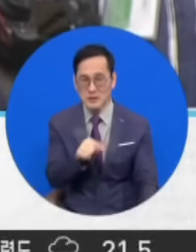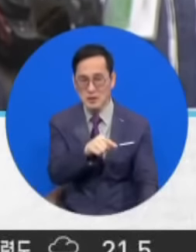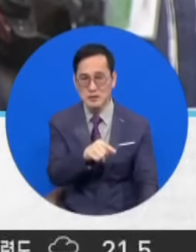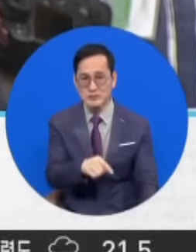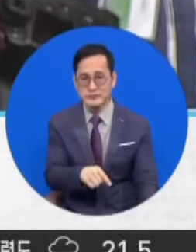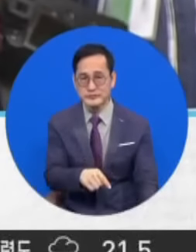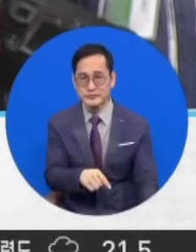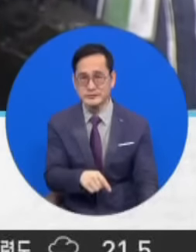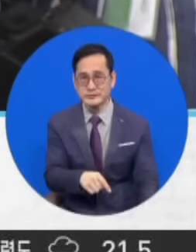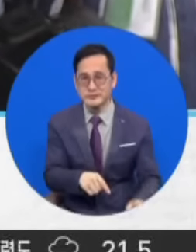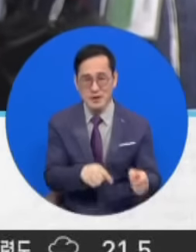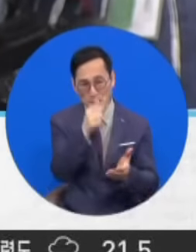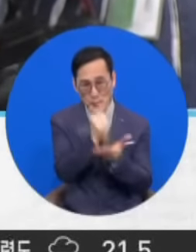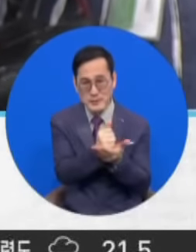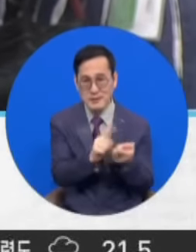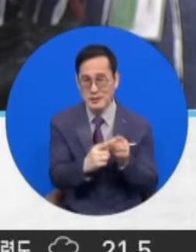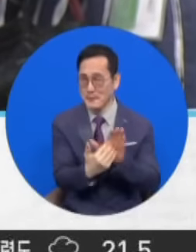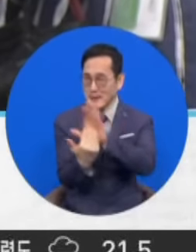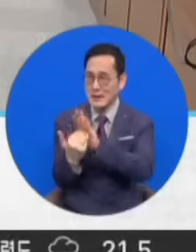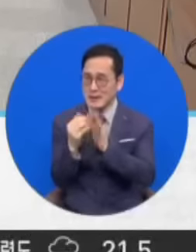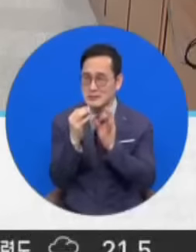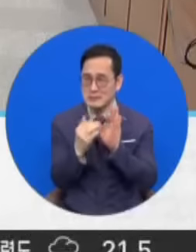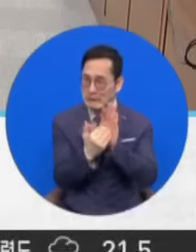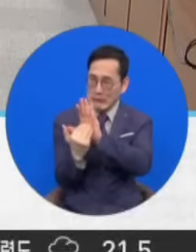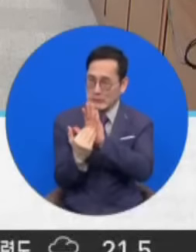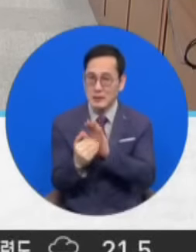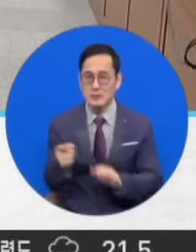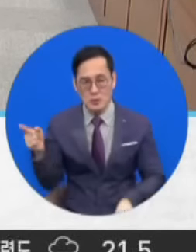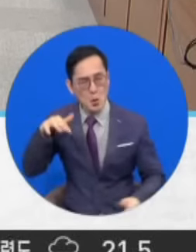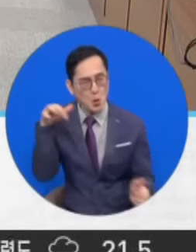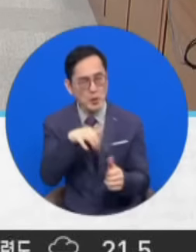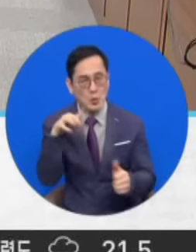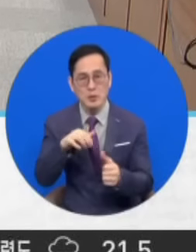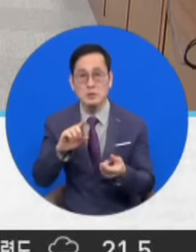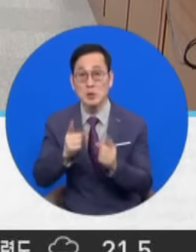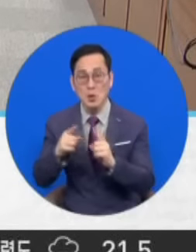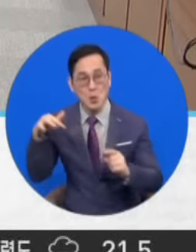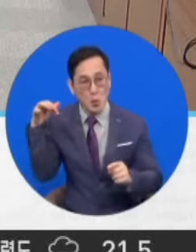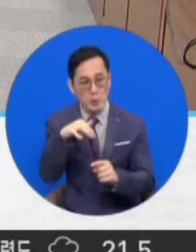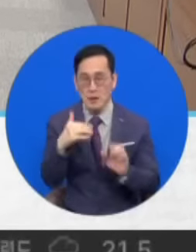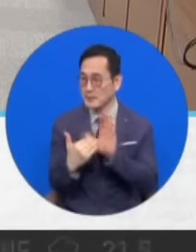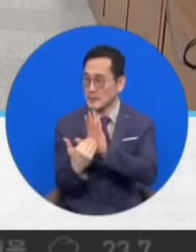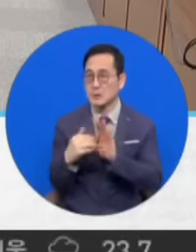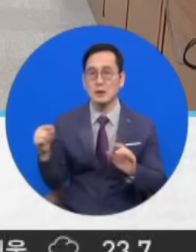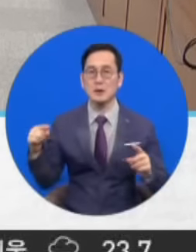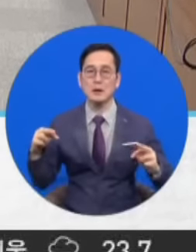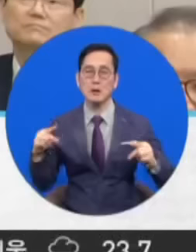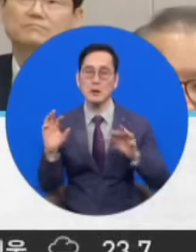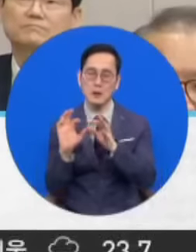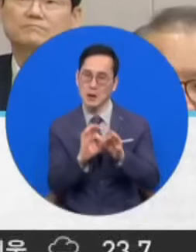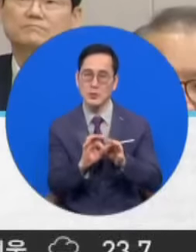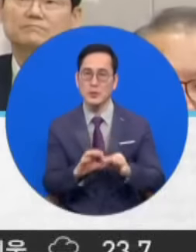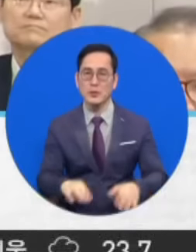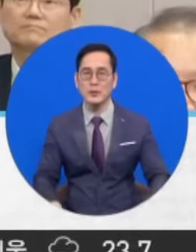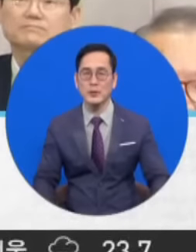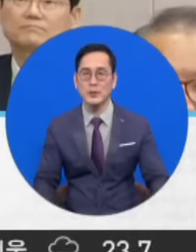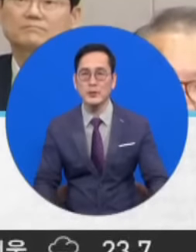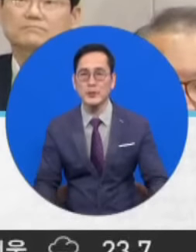뭐 그런 거와 관련해서 또 공격하려고 하다 보니까 서로를 어떻게 보면 정치의 파트너로 인정하지 않는 거거든요.